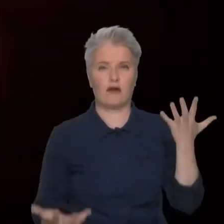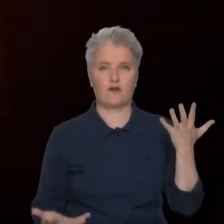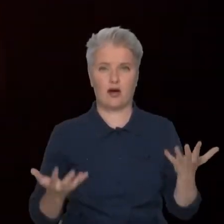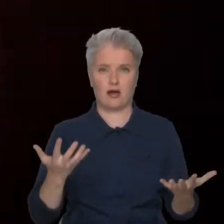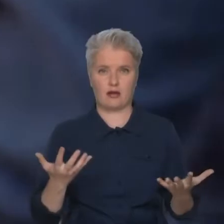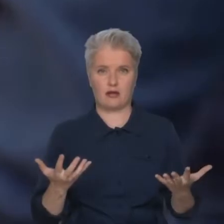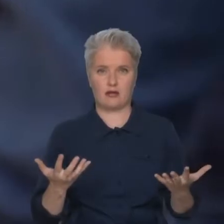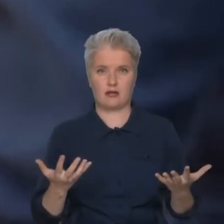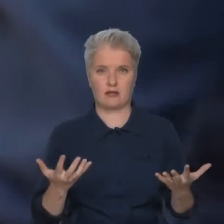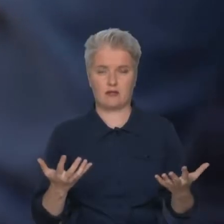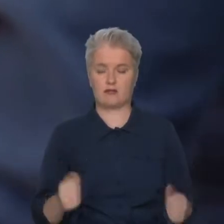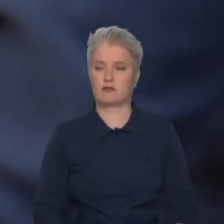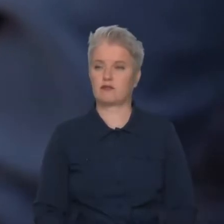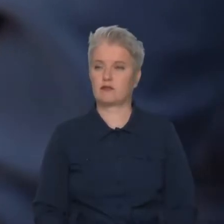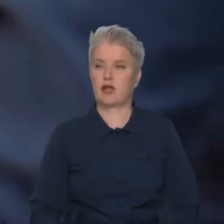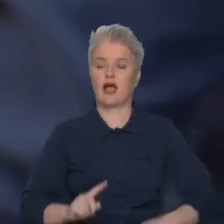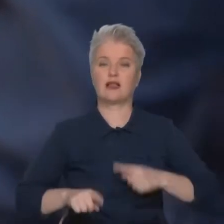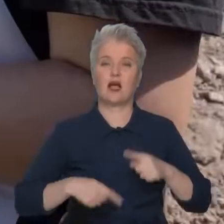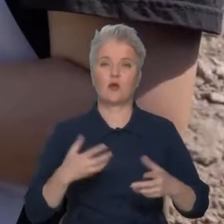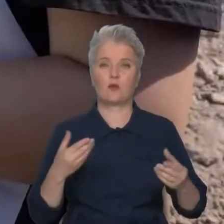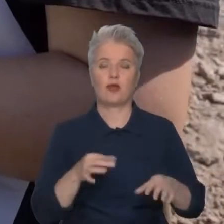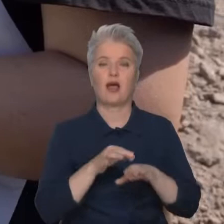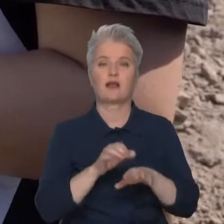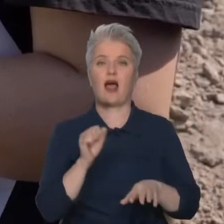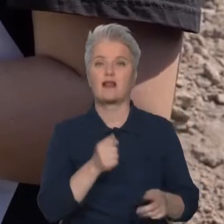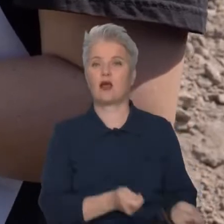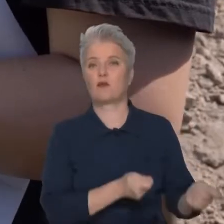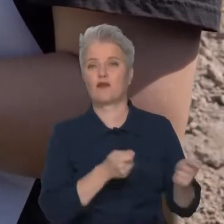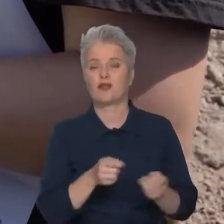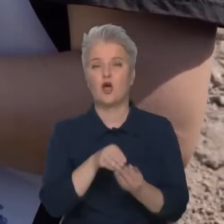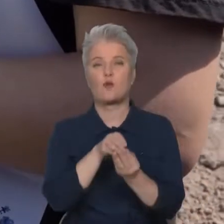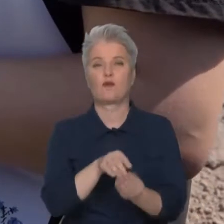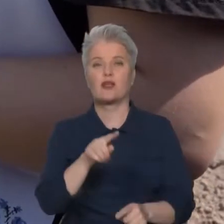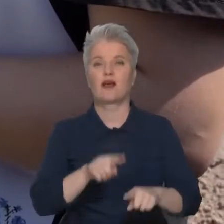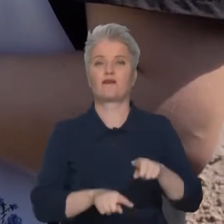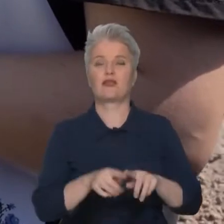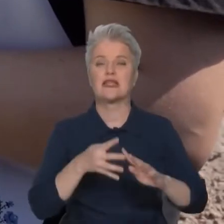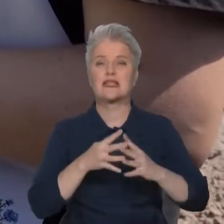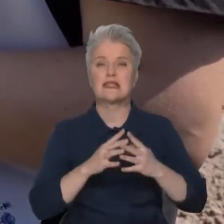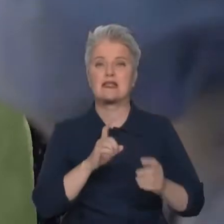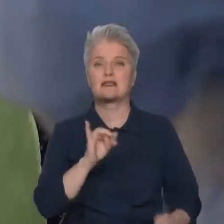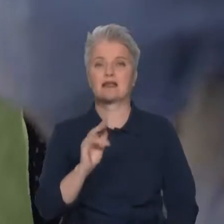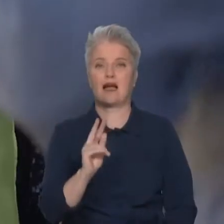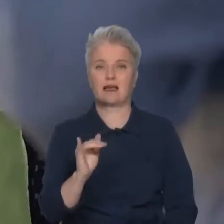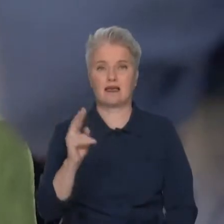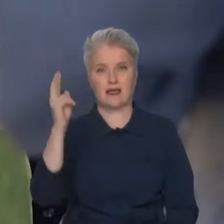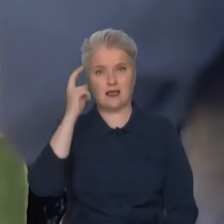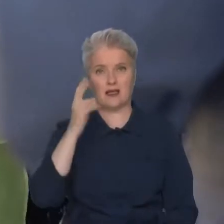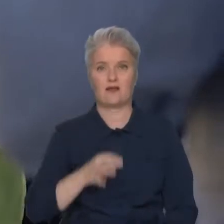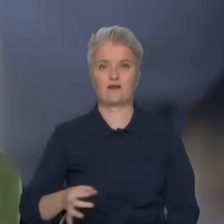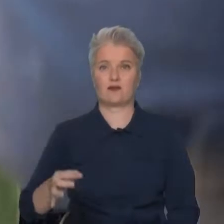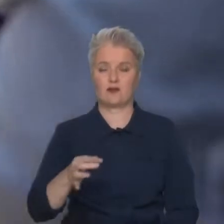таке вагання! Наступного дня тіло Андрія привезли для поховання у його рідне село Зрайки на Київщині. І